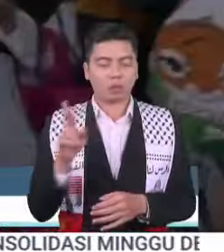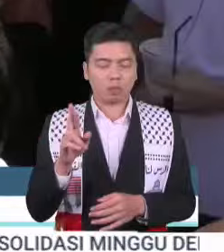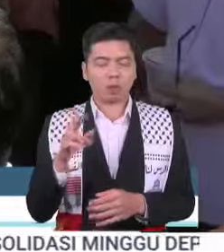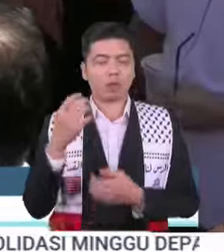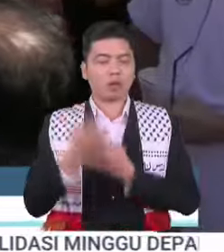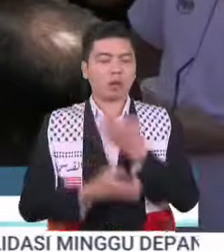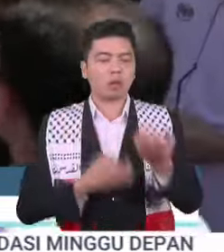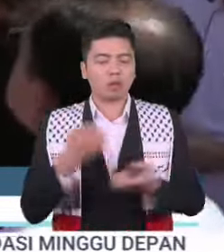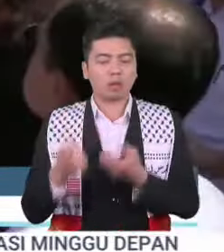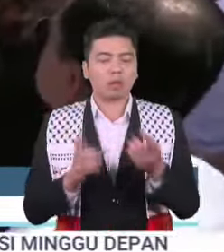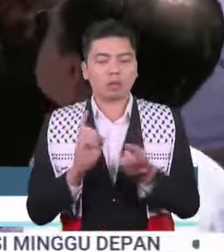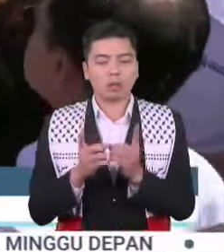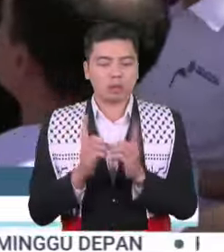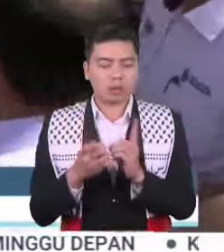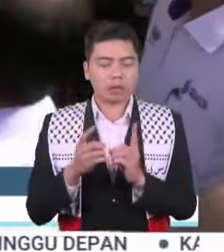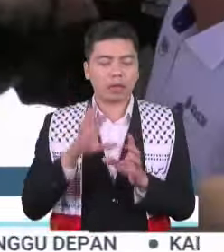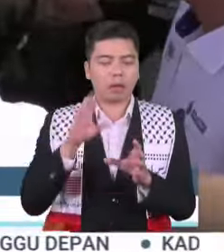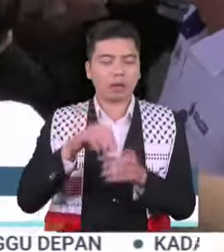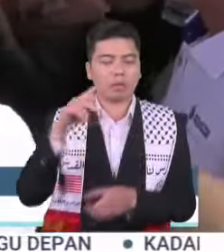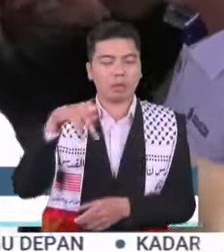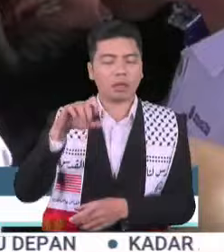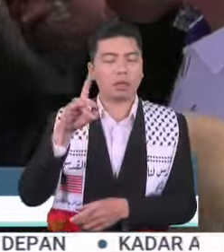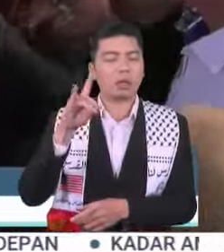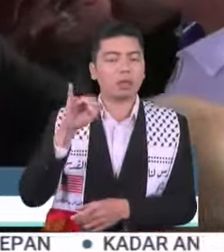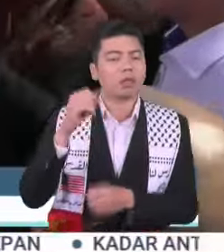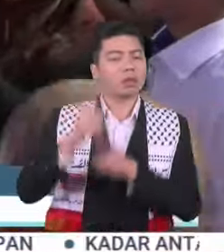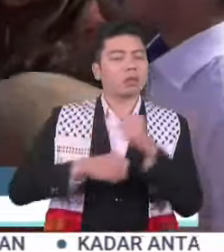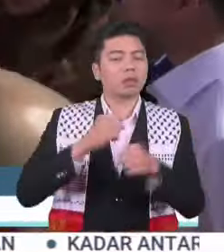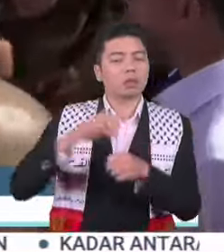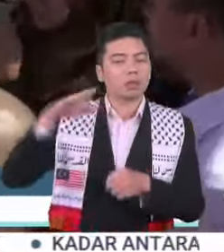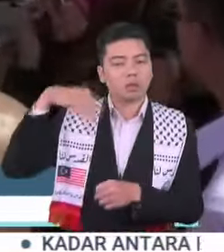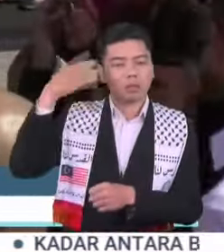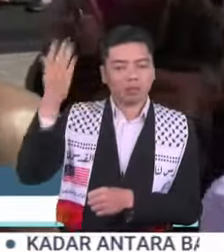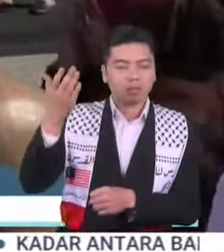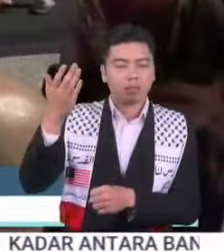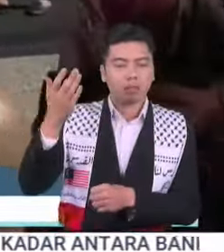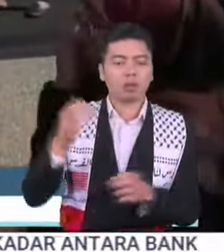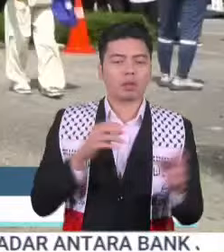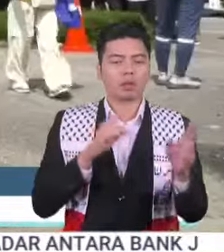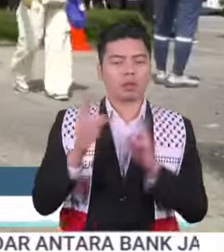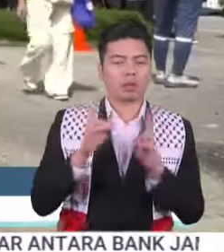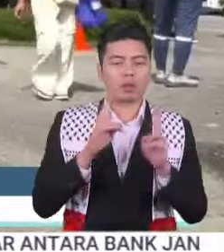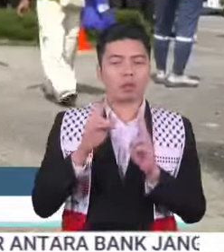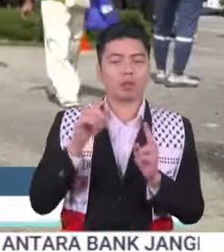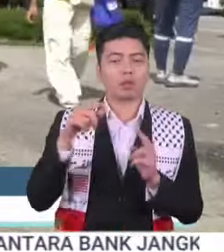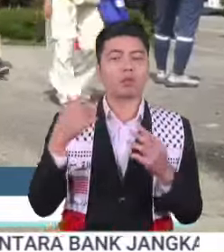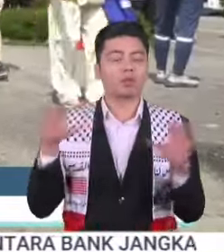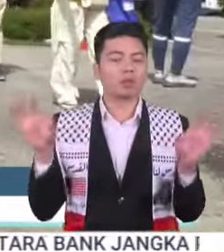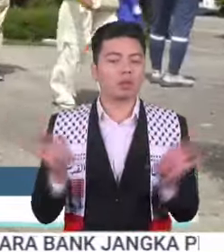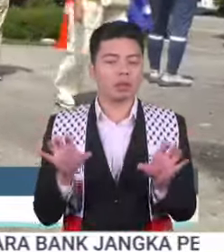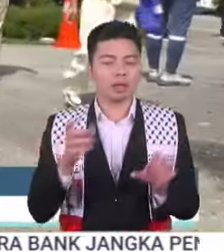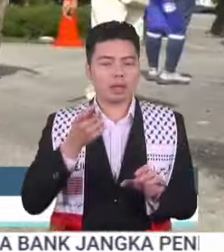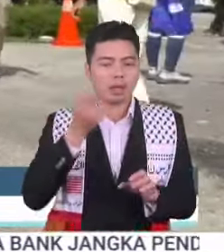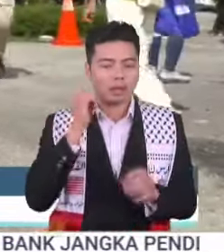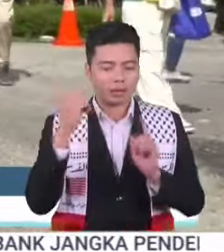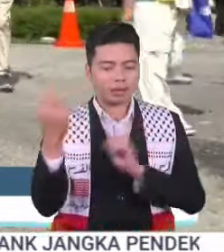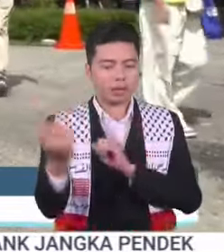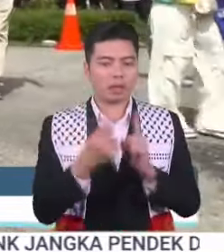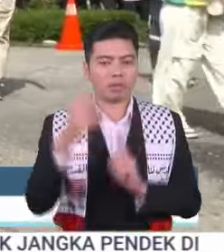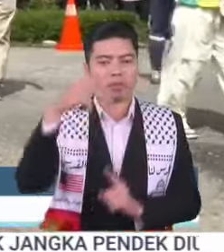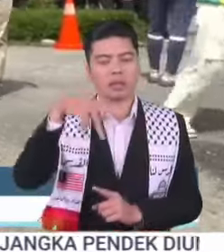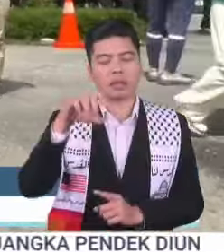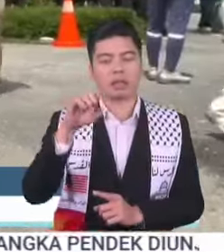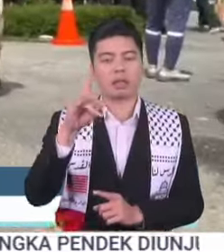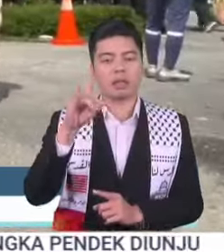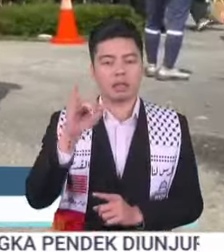negara melalui inisiatif PEDI pada tahun depan. Beliau berkata demikian ketika ditemui di Deruai KKD sempena program